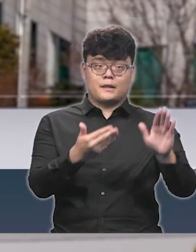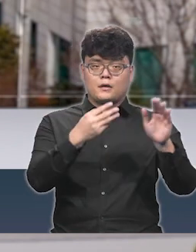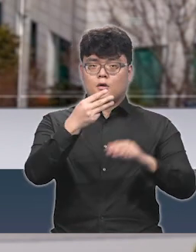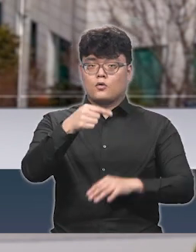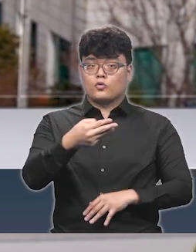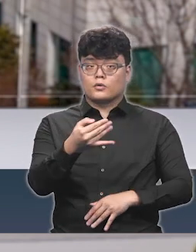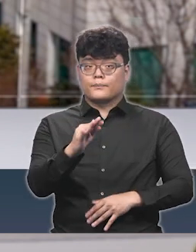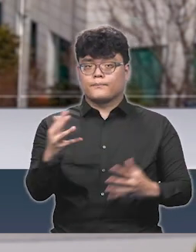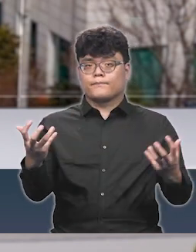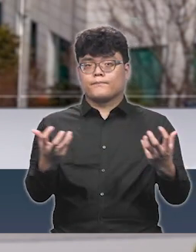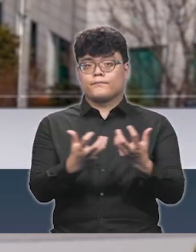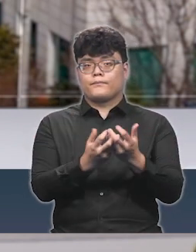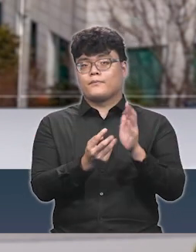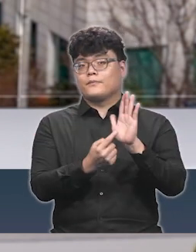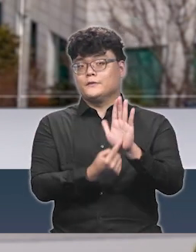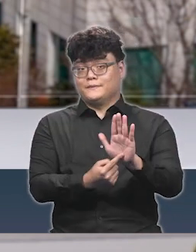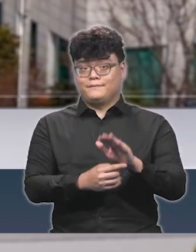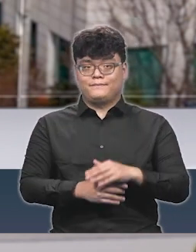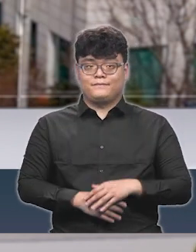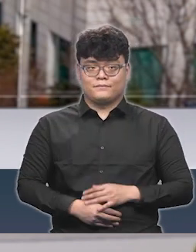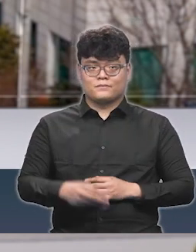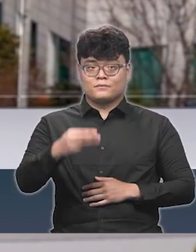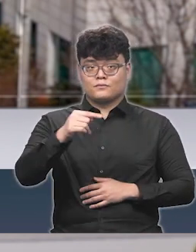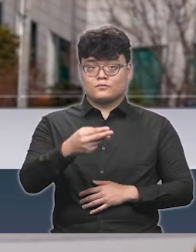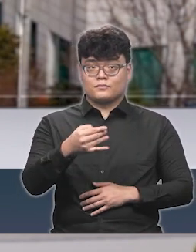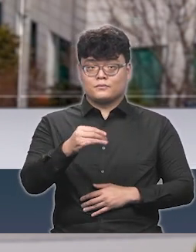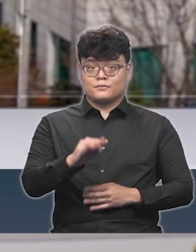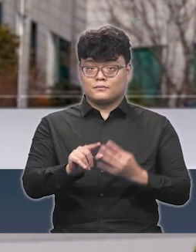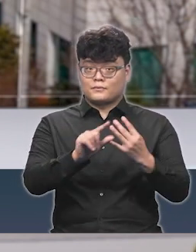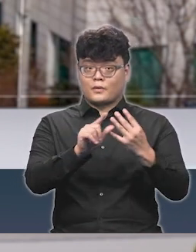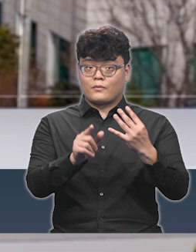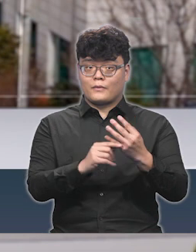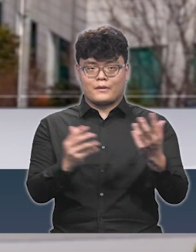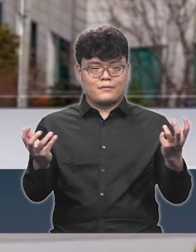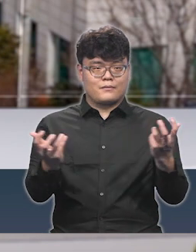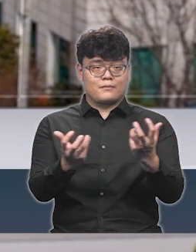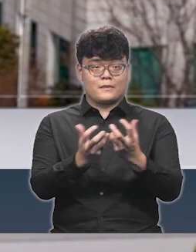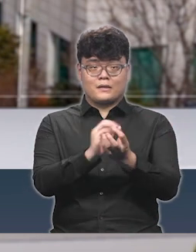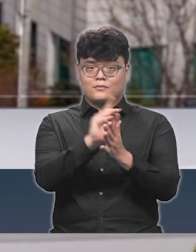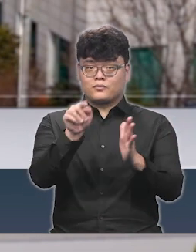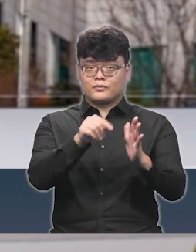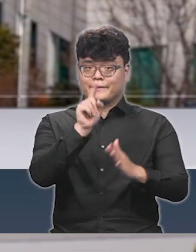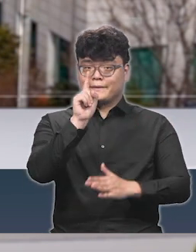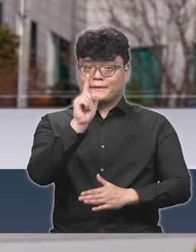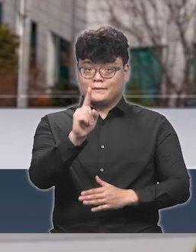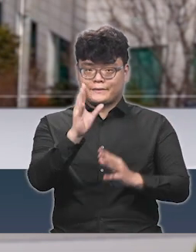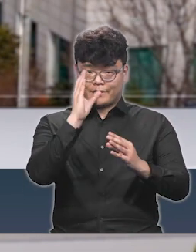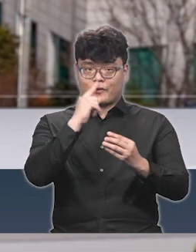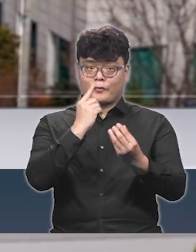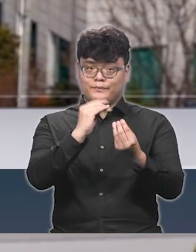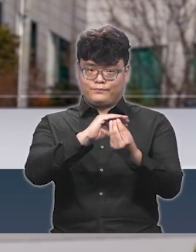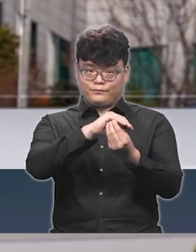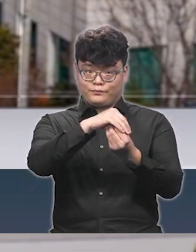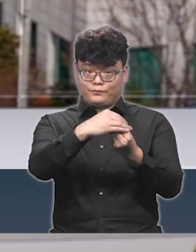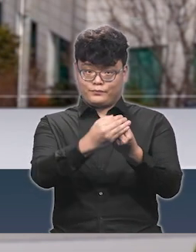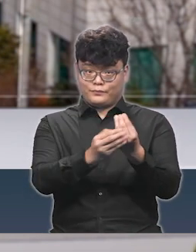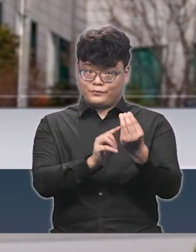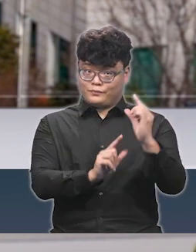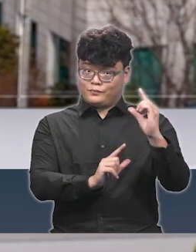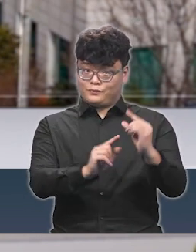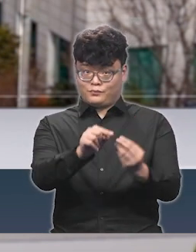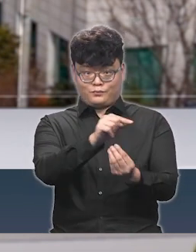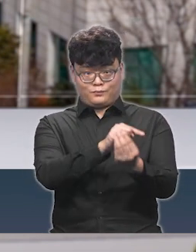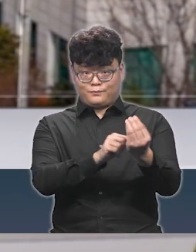계절이 돌아왔습니다이 튤립은 4월에 만개하는 본꽃 중 하나로 달걀처럼 동그랗게 봉우리를 메고 있는